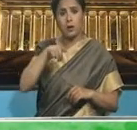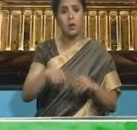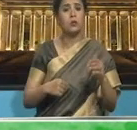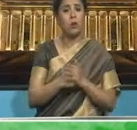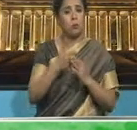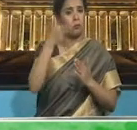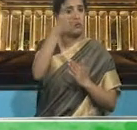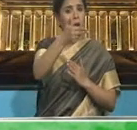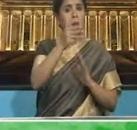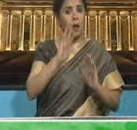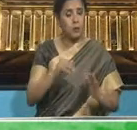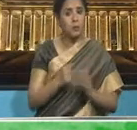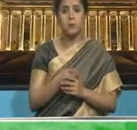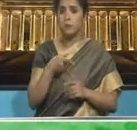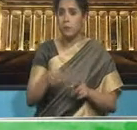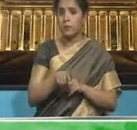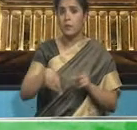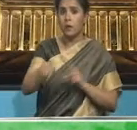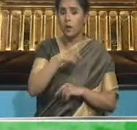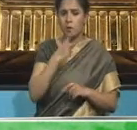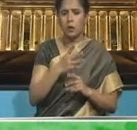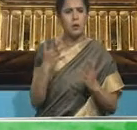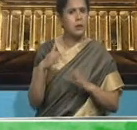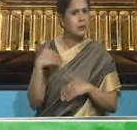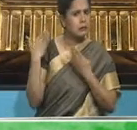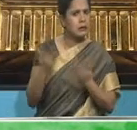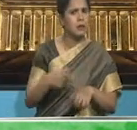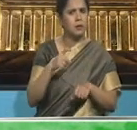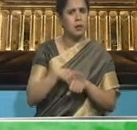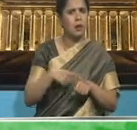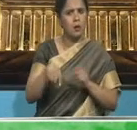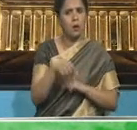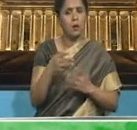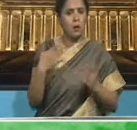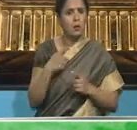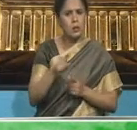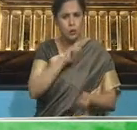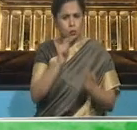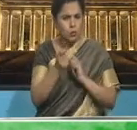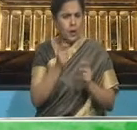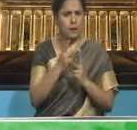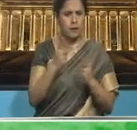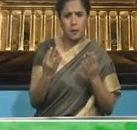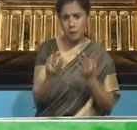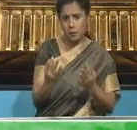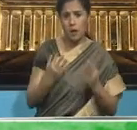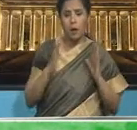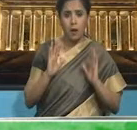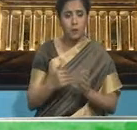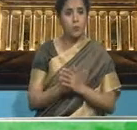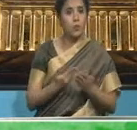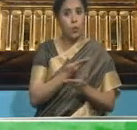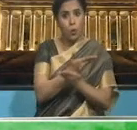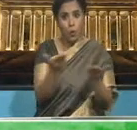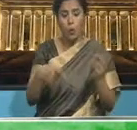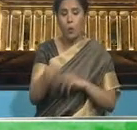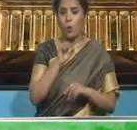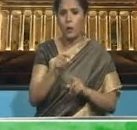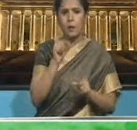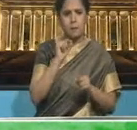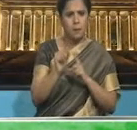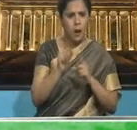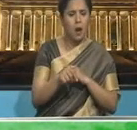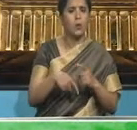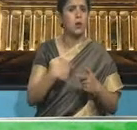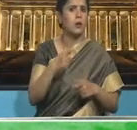है। इस क्षेत्र में काफ़ी समय से लंबित सुधार किए जा रहा है और अब निजी उद्यमों